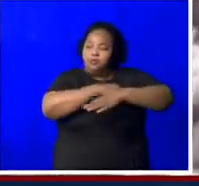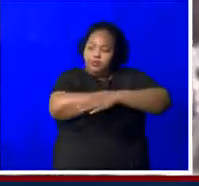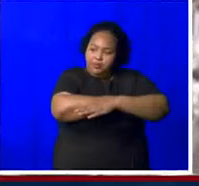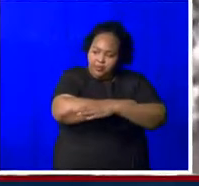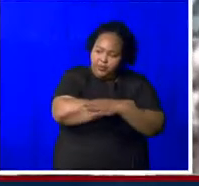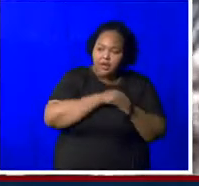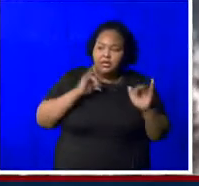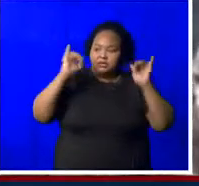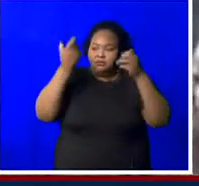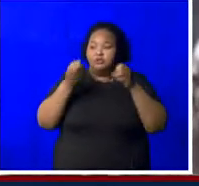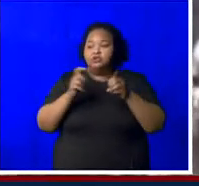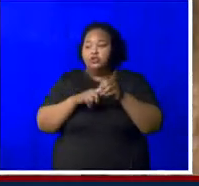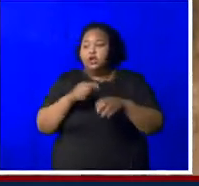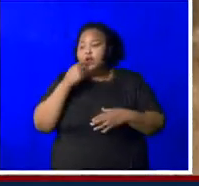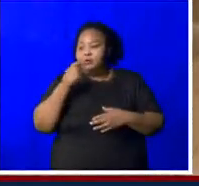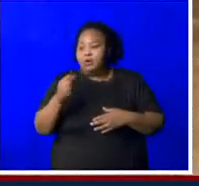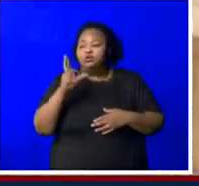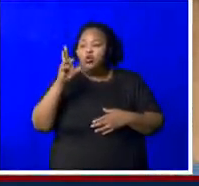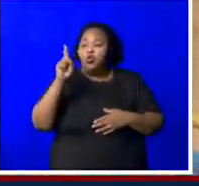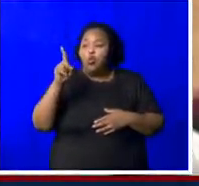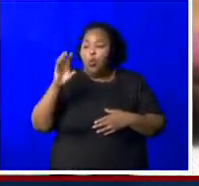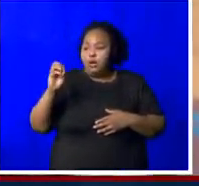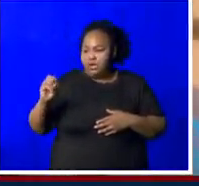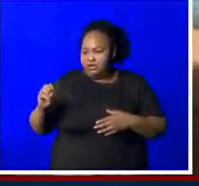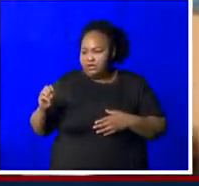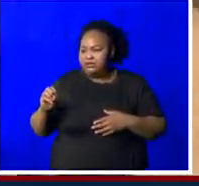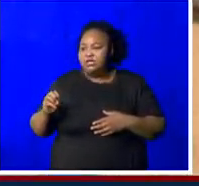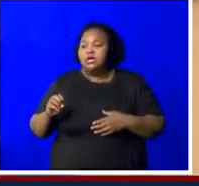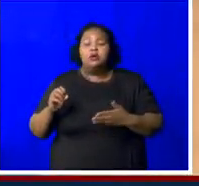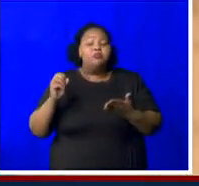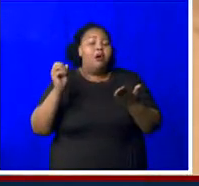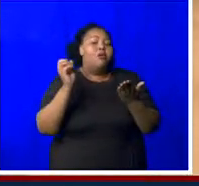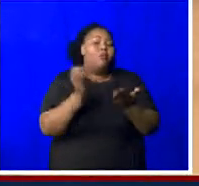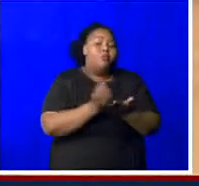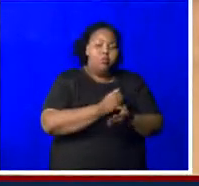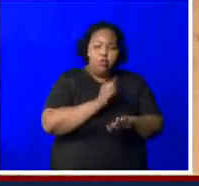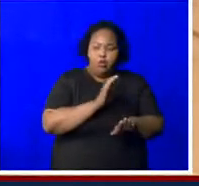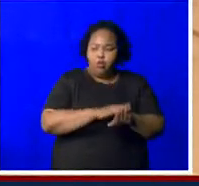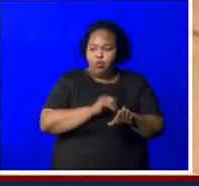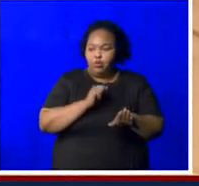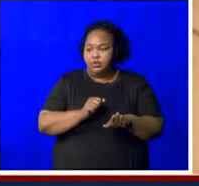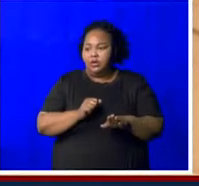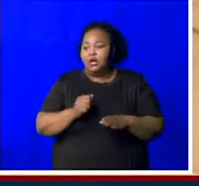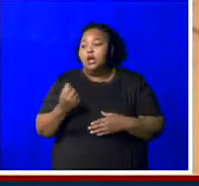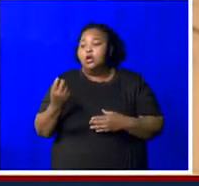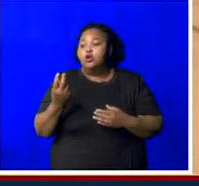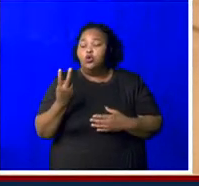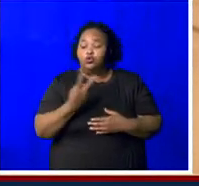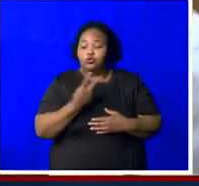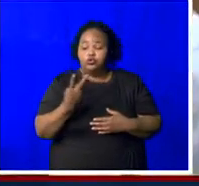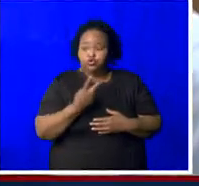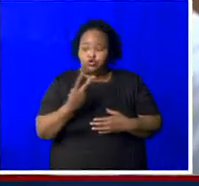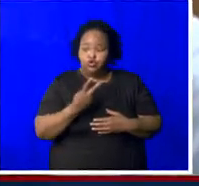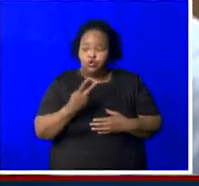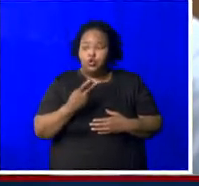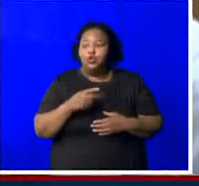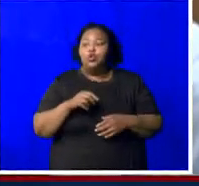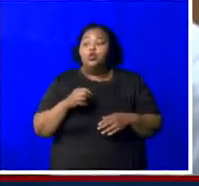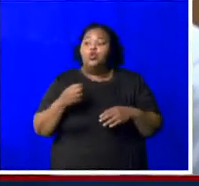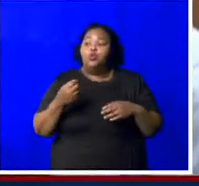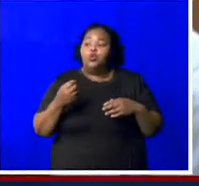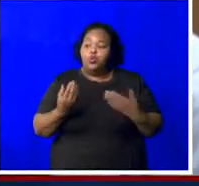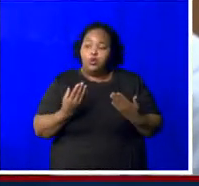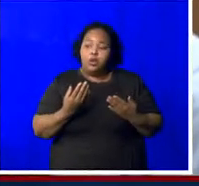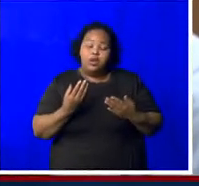kulabalukhulu labasolo bangatholakali. Labanye lababayincenye labathunjiwe bo Grace Dauda na Rebecca Malum labalanzise